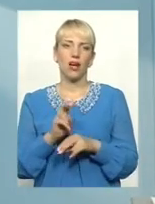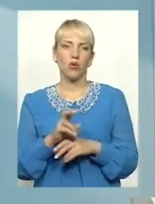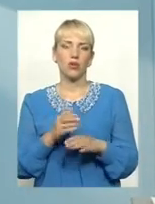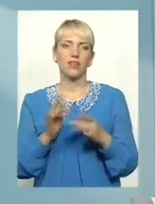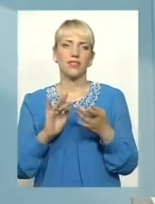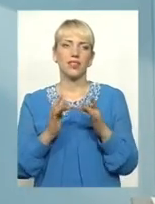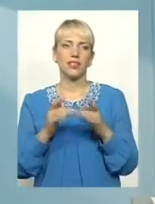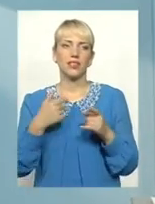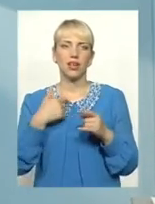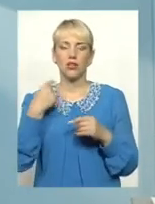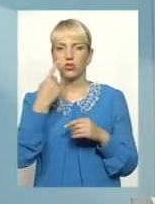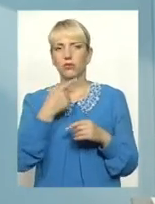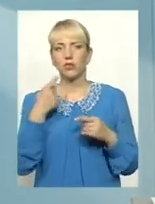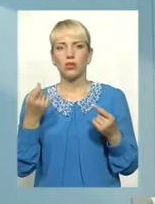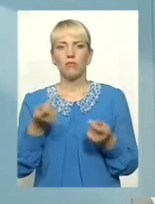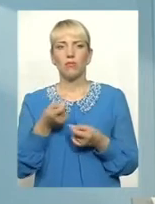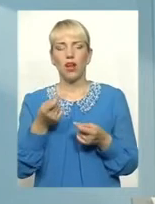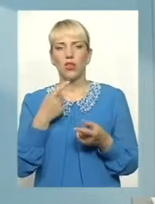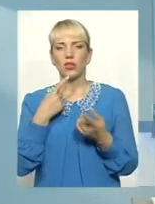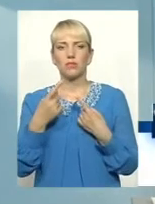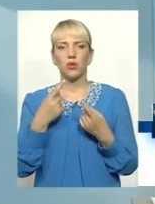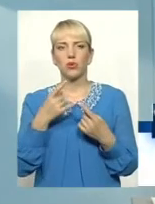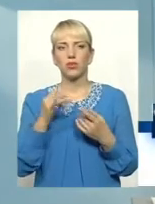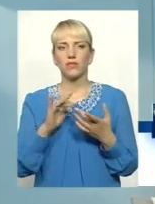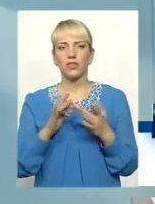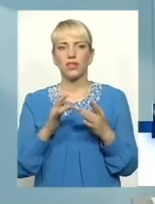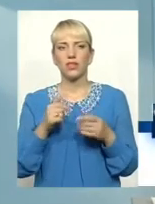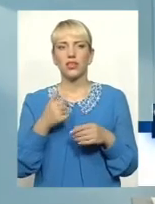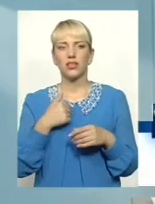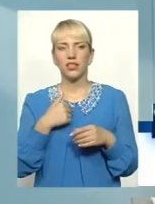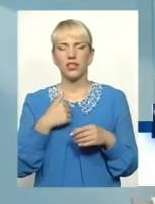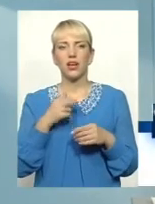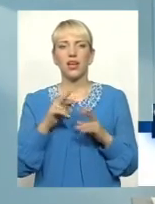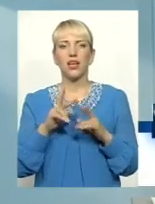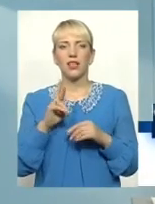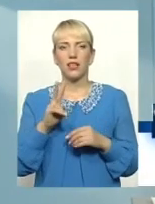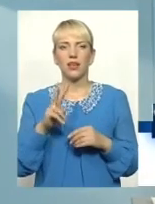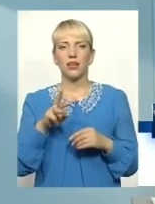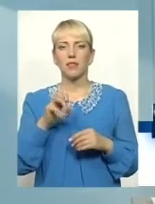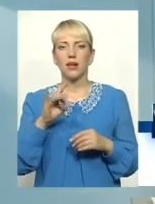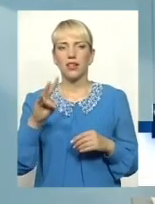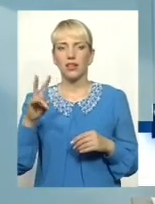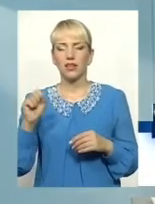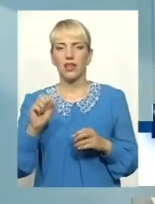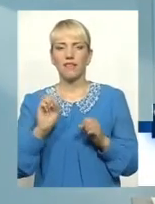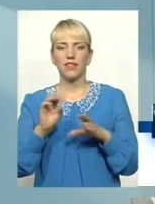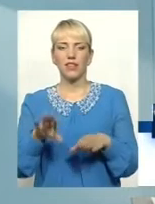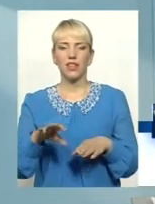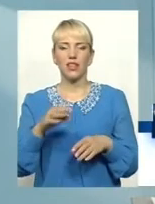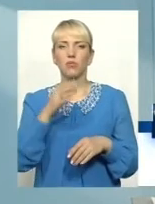особисто дуже мало спілкуюся в інтернеті, тому що я безпосередньо, так само як і Марина, віддаємо свій час